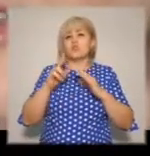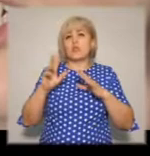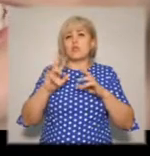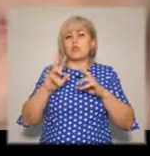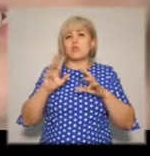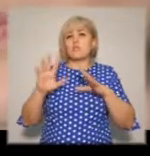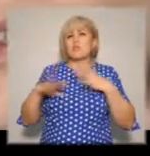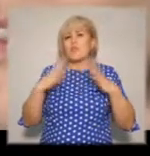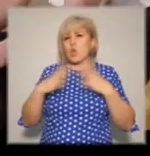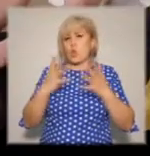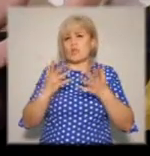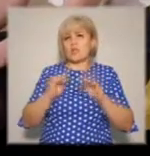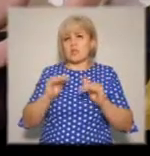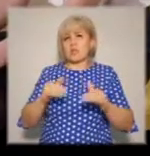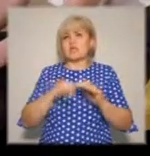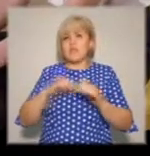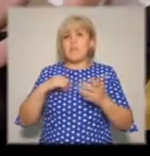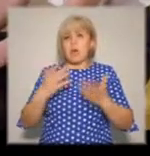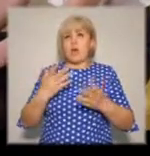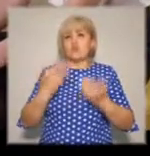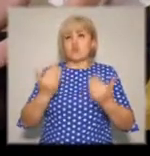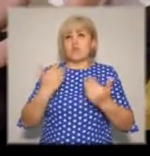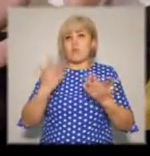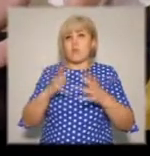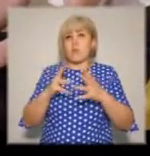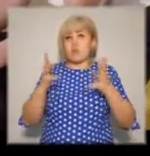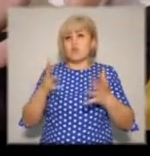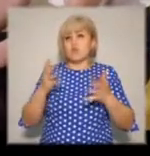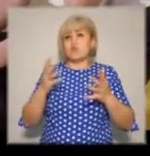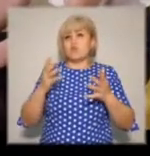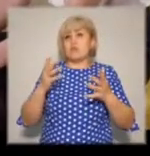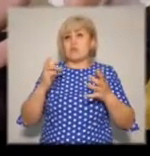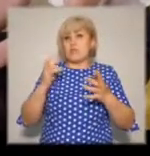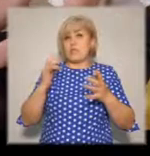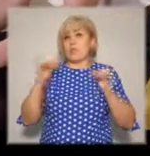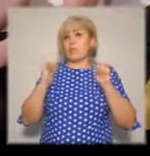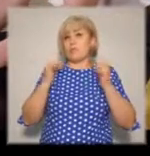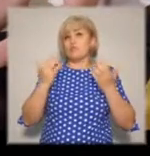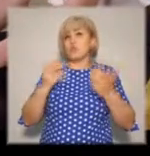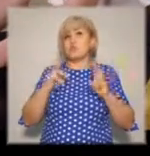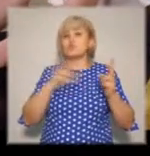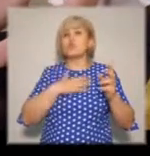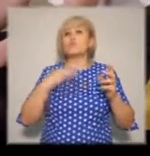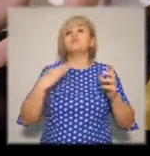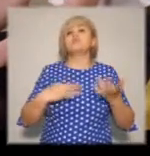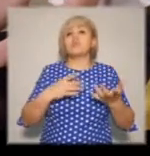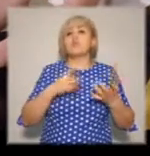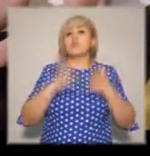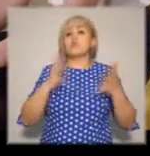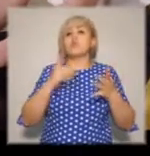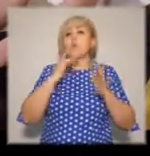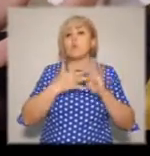это в большей степени спорт. Сейчас танцует мой сын, и я все больше понимаю, что без физики, без